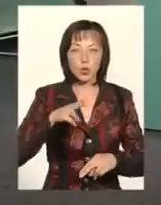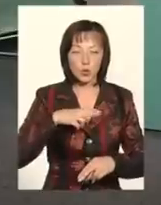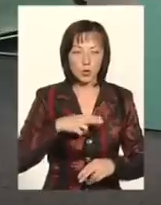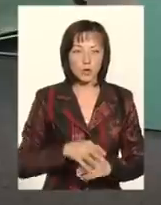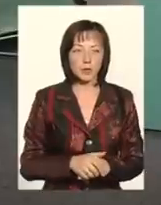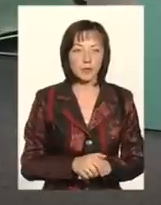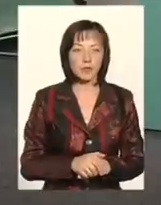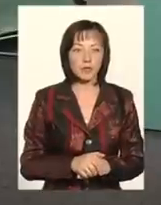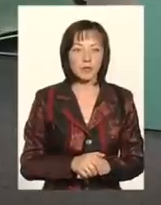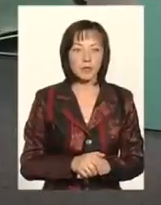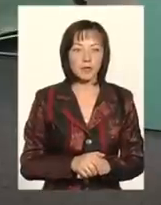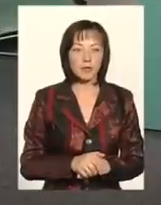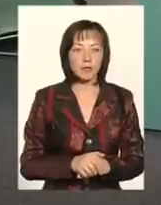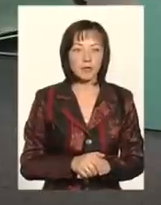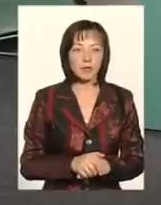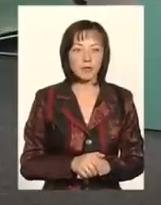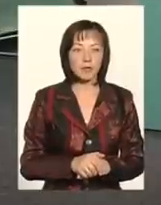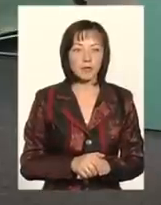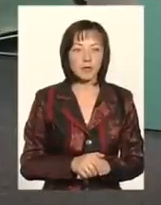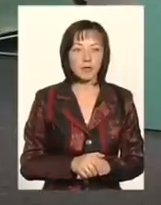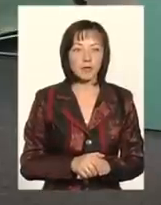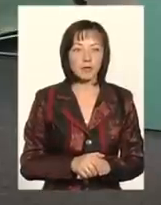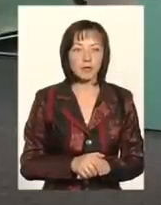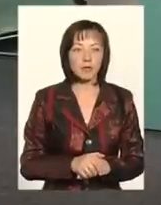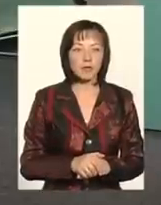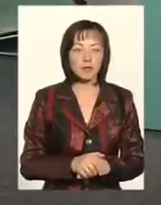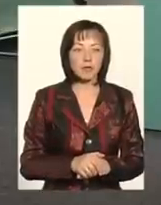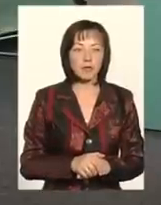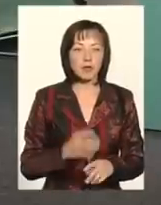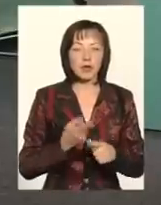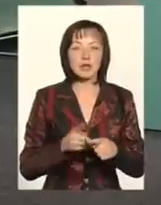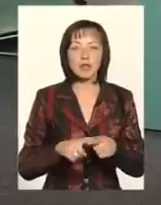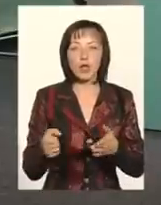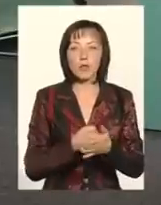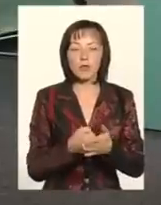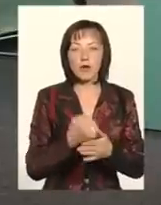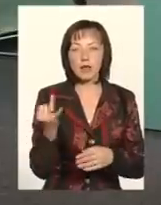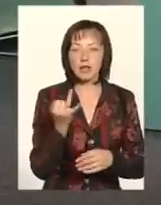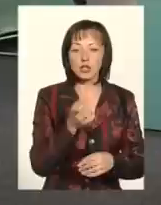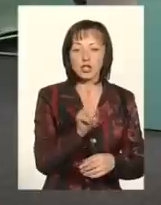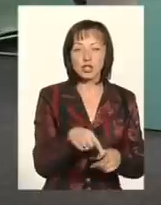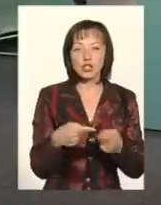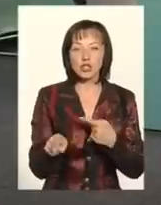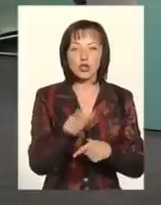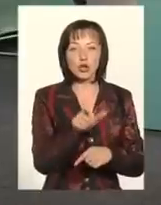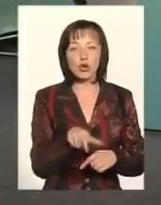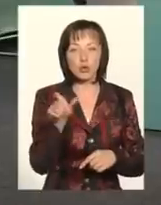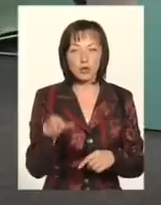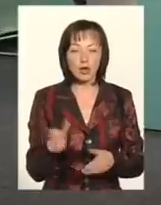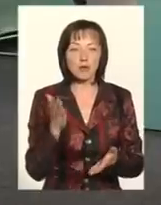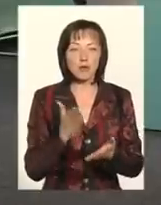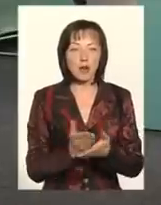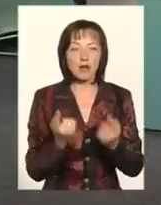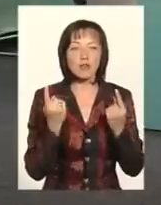вернули прошу проще ми бачимо знаєте як Що цеювання тих чи інших людей які мають ну